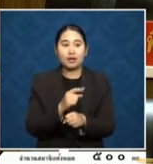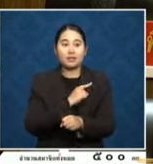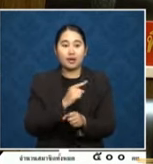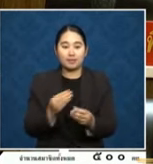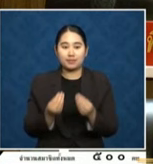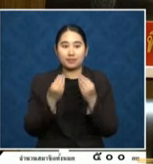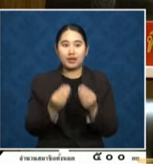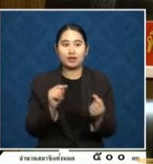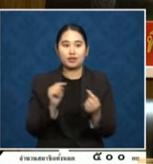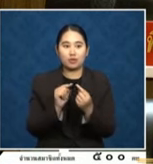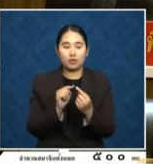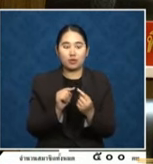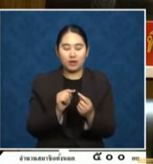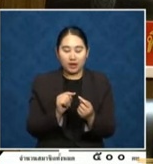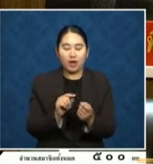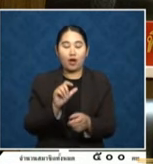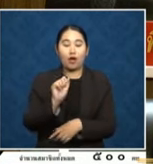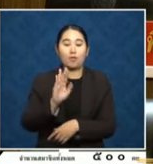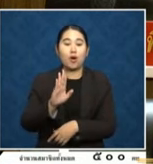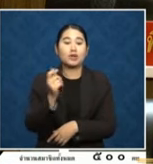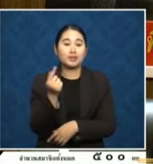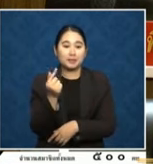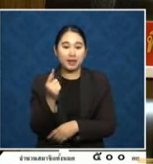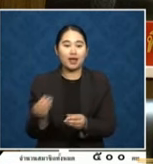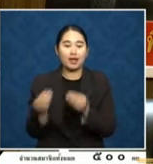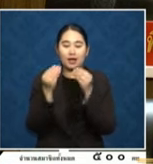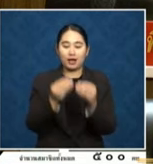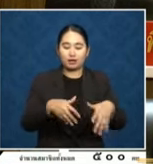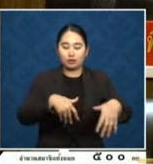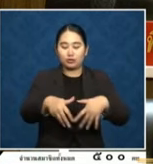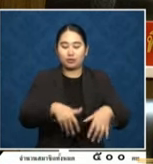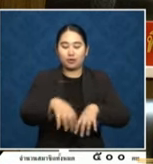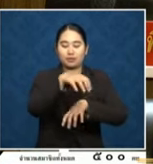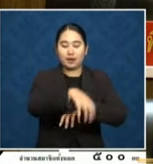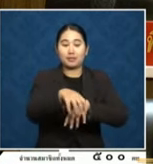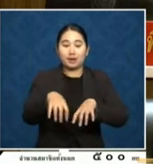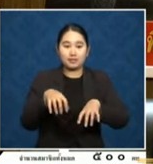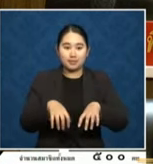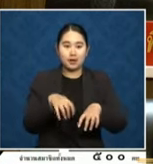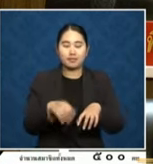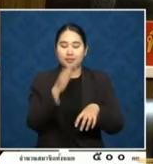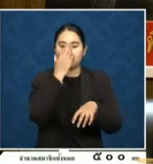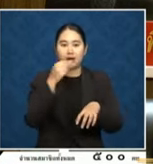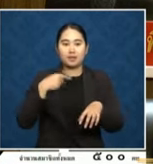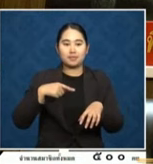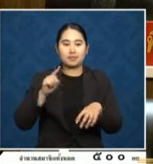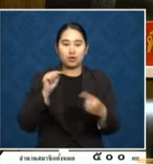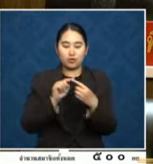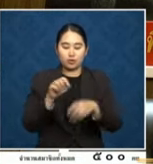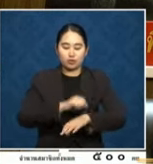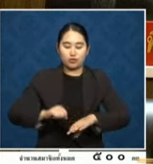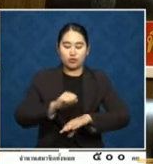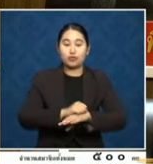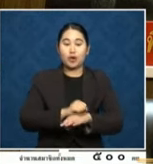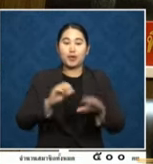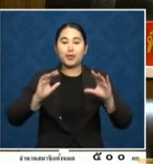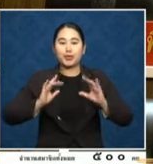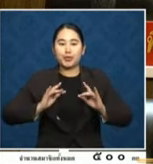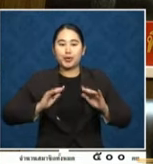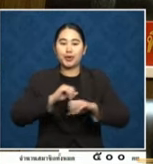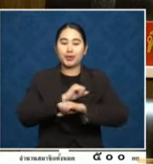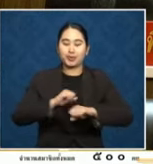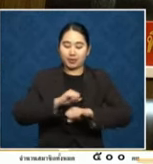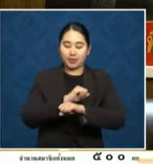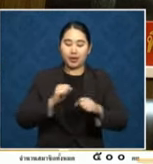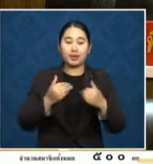งานอบ.11ให้แก่พี่น้องชาวอำเภอบุญทลิกและอำเภอใกล้เคียงได้ใช้ประโยชน์เป็นสวนสาธารณะเป็นสถานที่ออกกำลัง